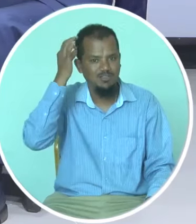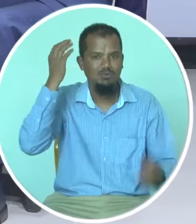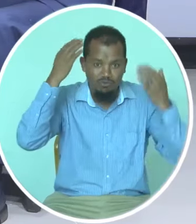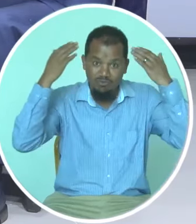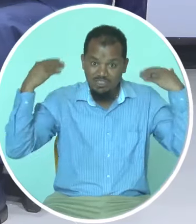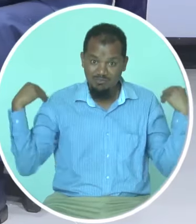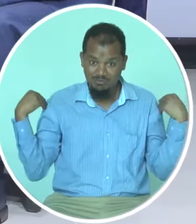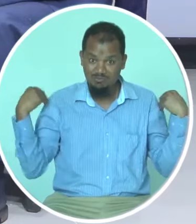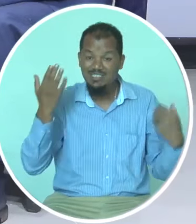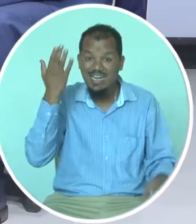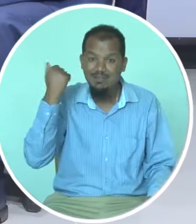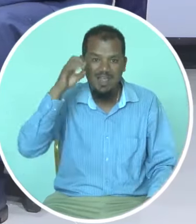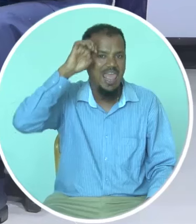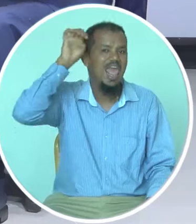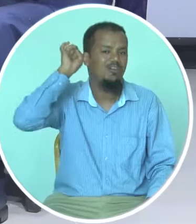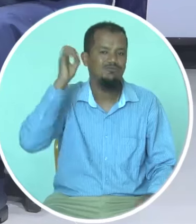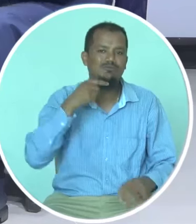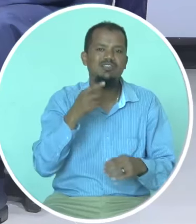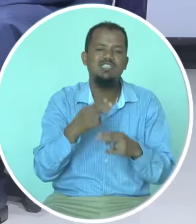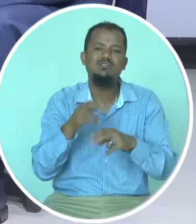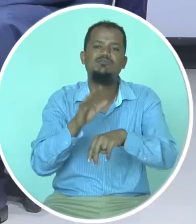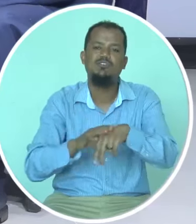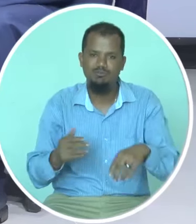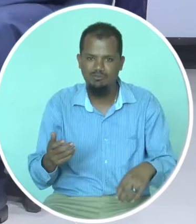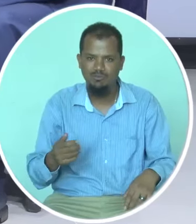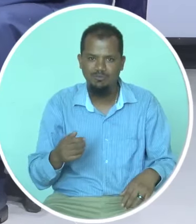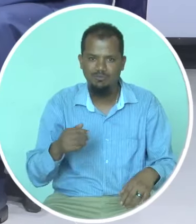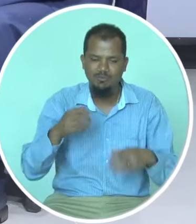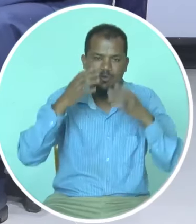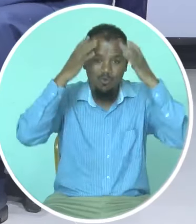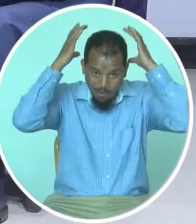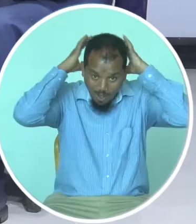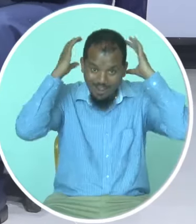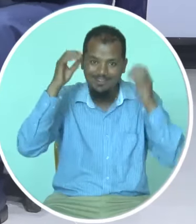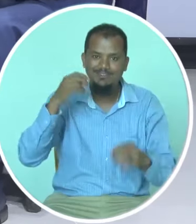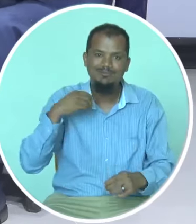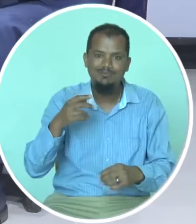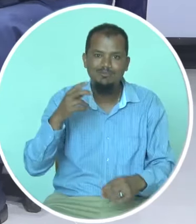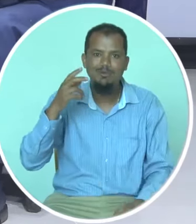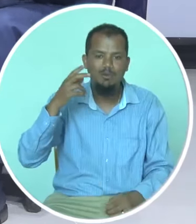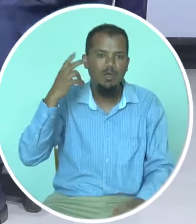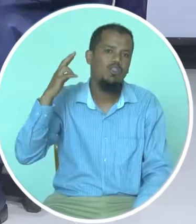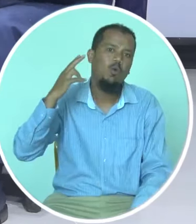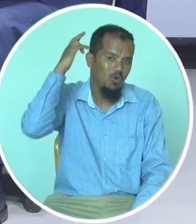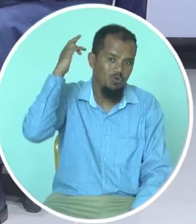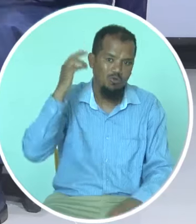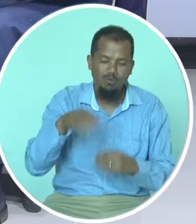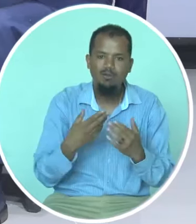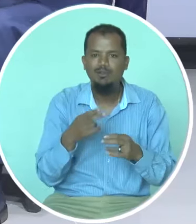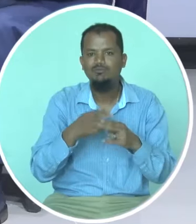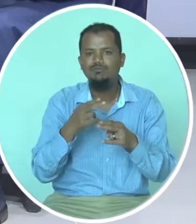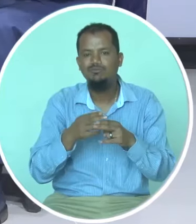ጸጉር ረጅም ስለነበረ ያሱ የሚል ሲያመ ይሰጥ ወዶሃላ ጸጉር ነው ጸጉሬን ወዶሃላ ብቆረጠውም በቃ